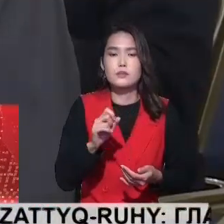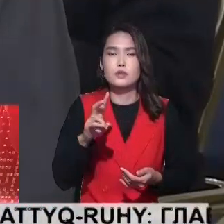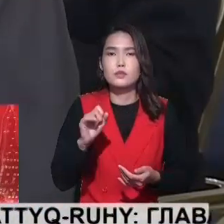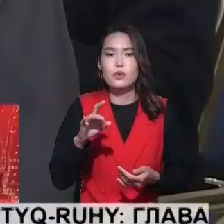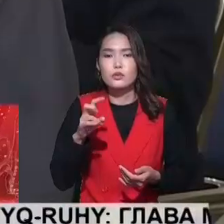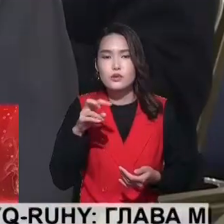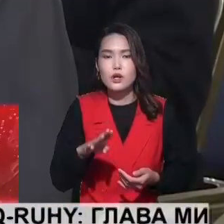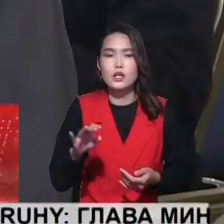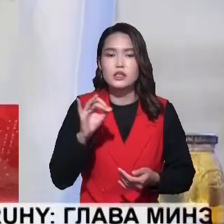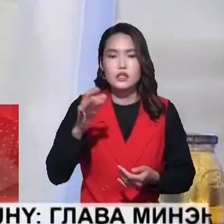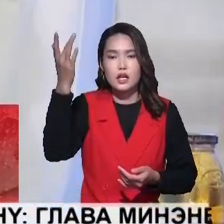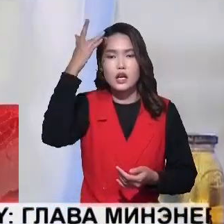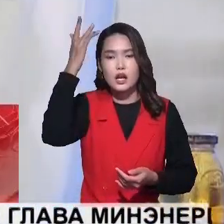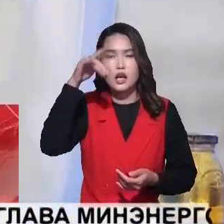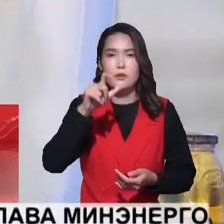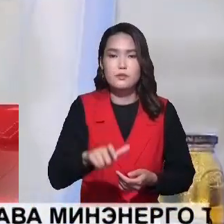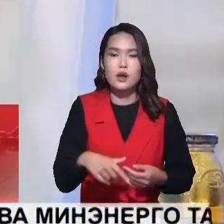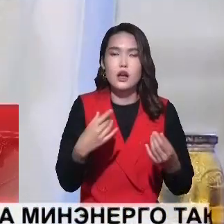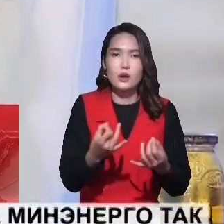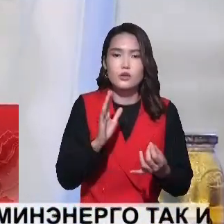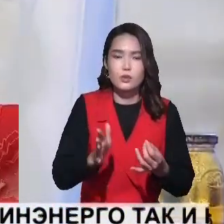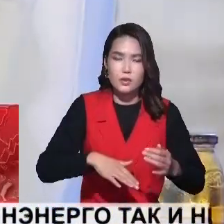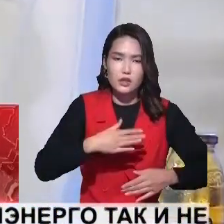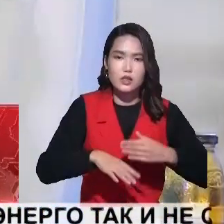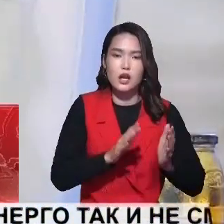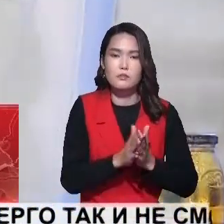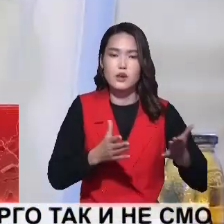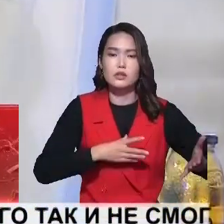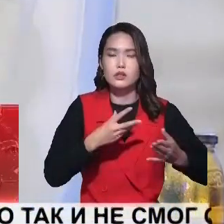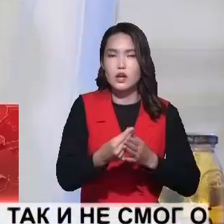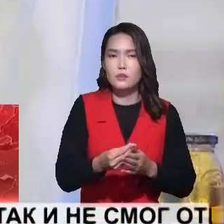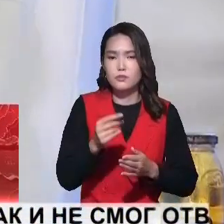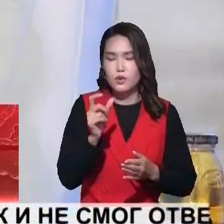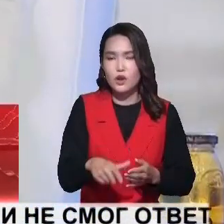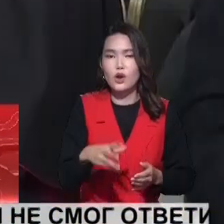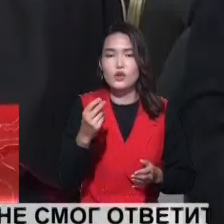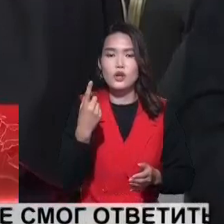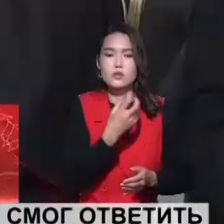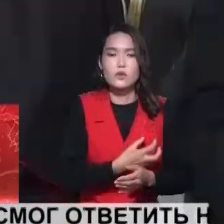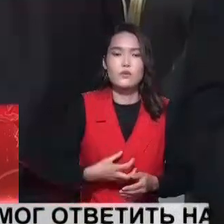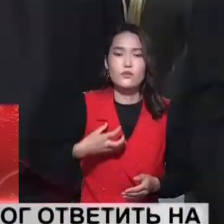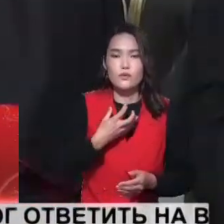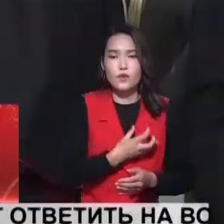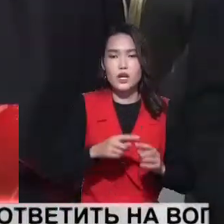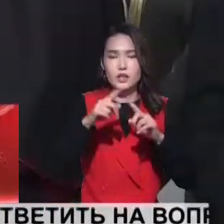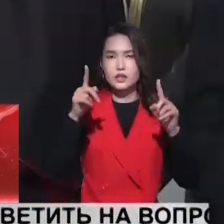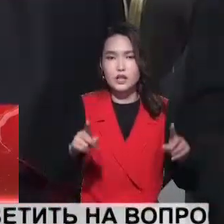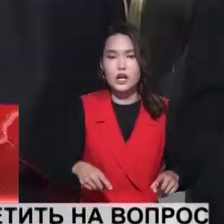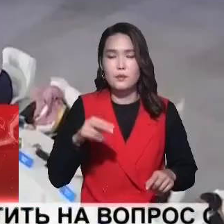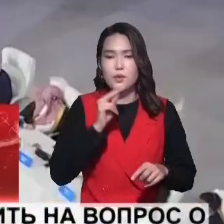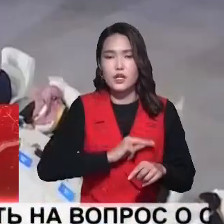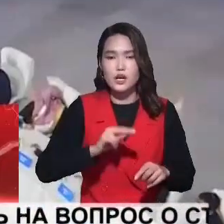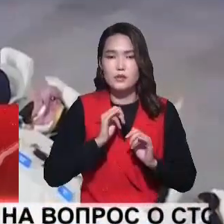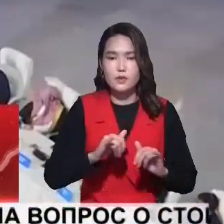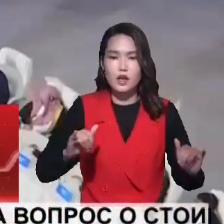совета старейшин и англиканской общины будут продвигать дипломатию нравственности и духовности. Еще одной важной инициативой в рамках концепции развития